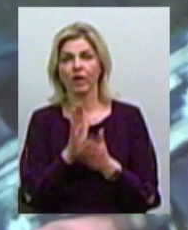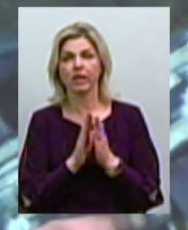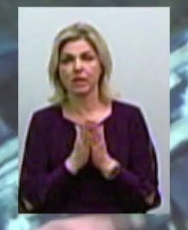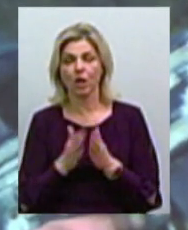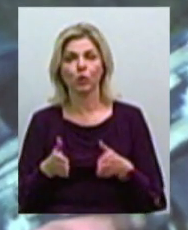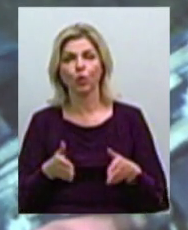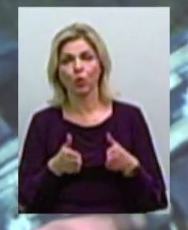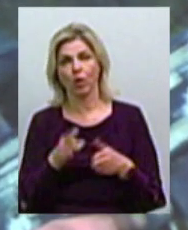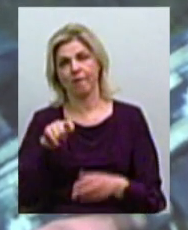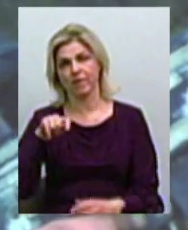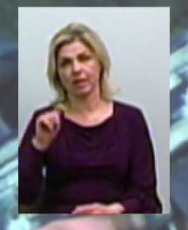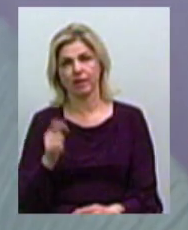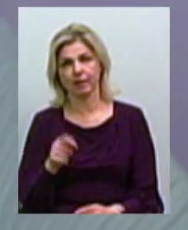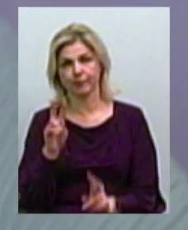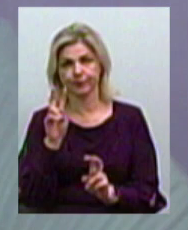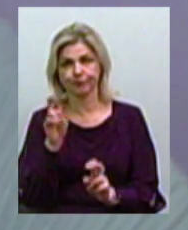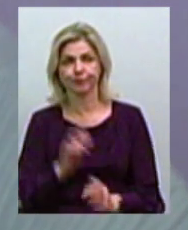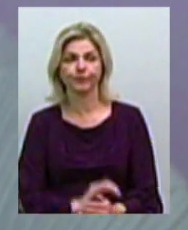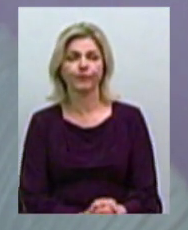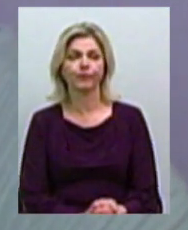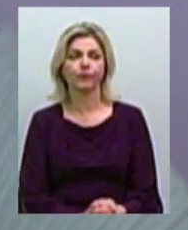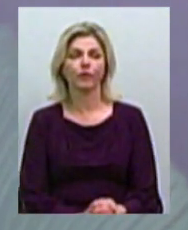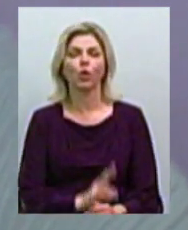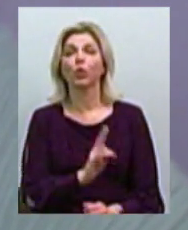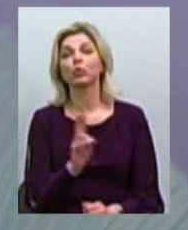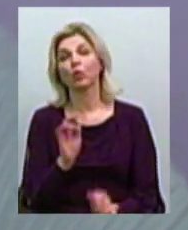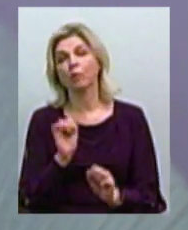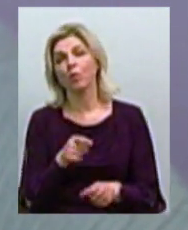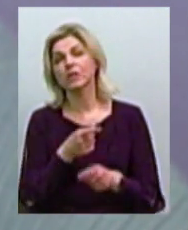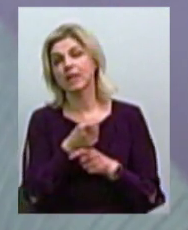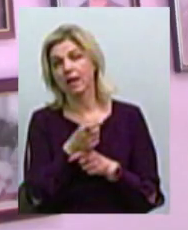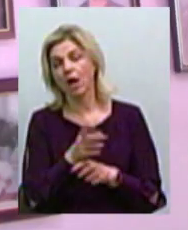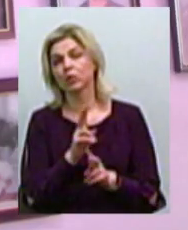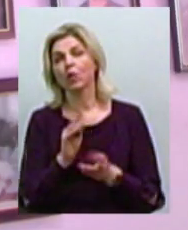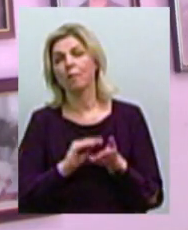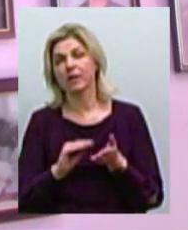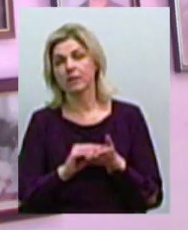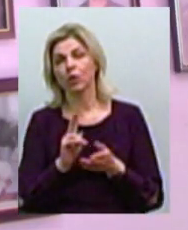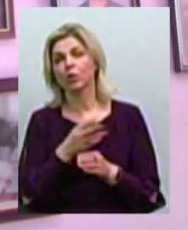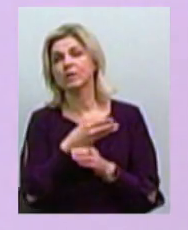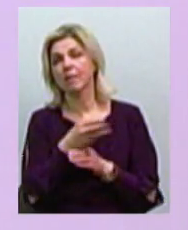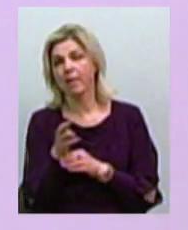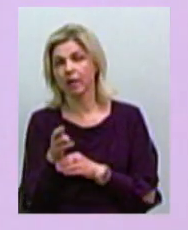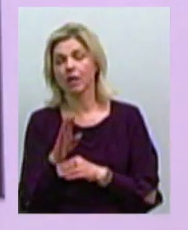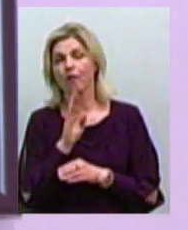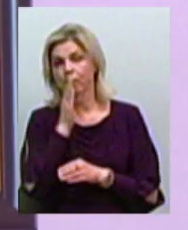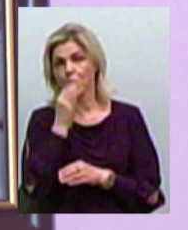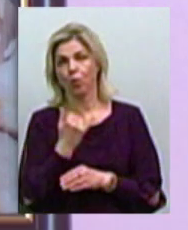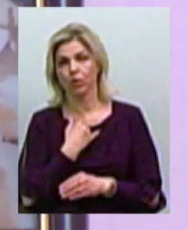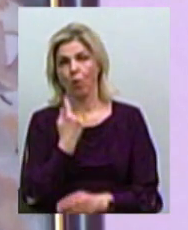«Дороги війни». Хтось може стріляти, хтось може писати, хтось може знімати. Ворог у нас